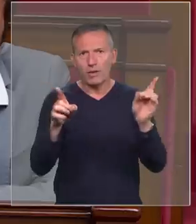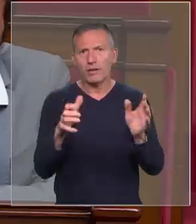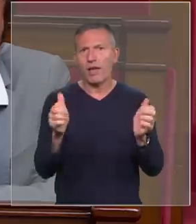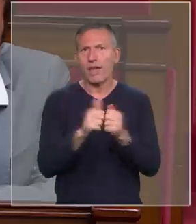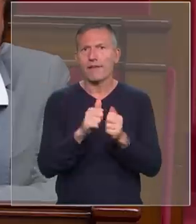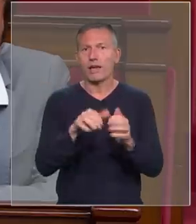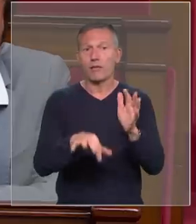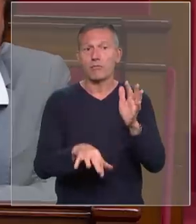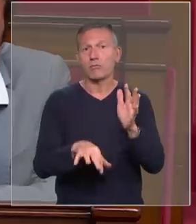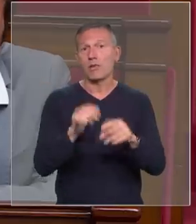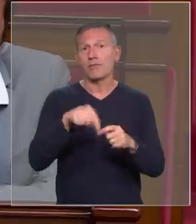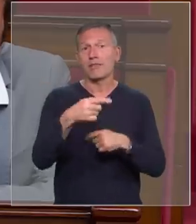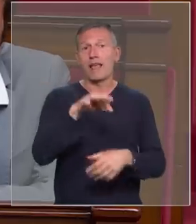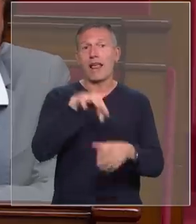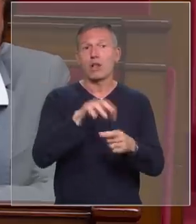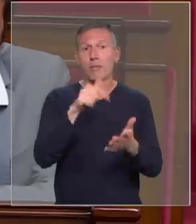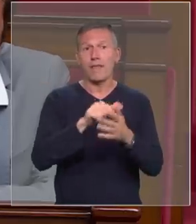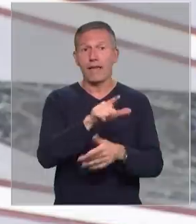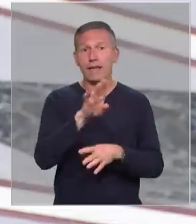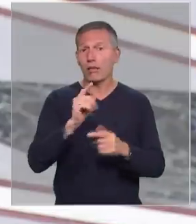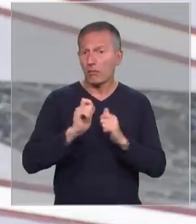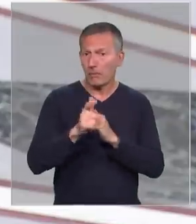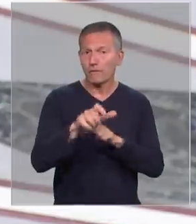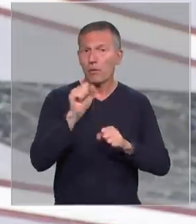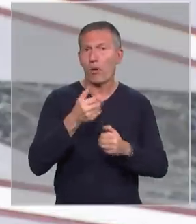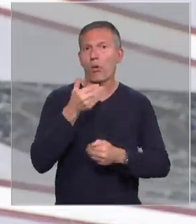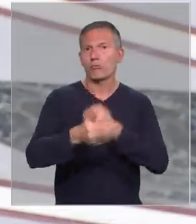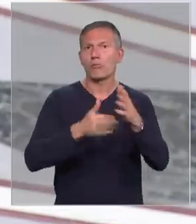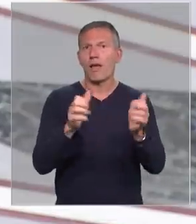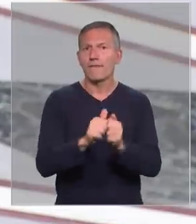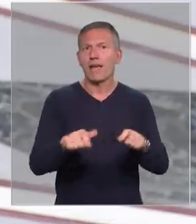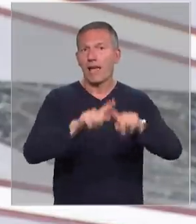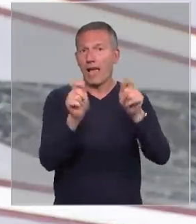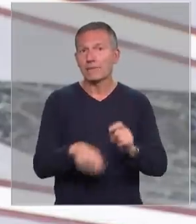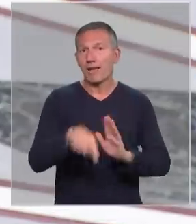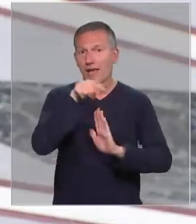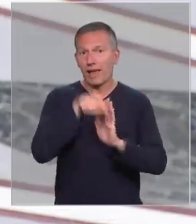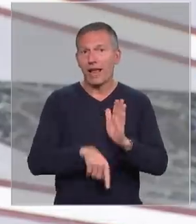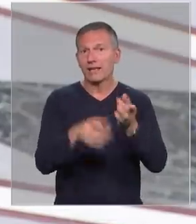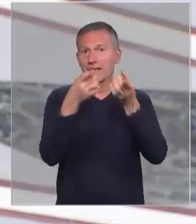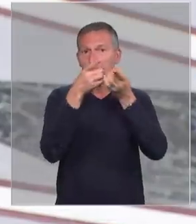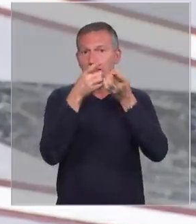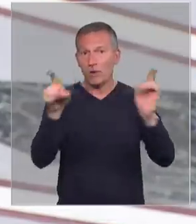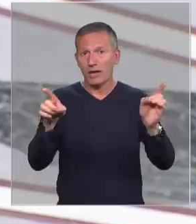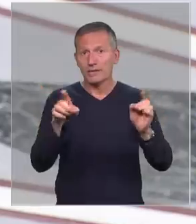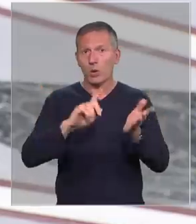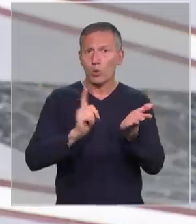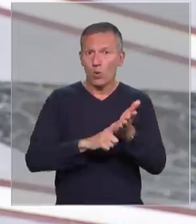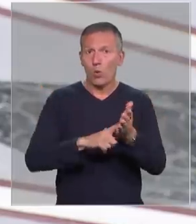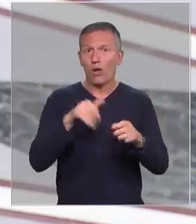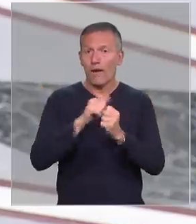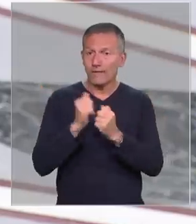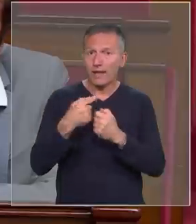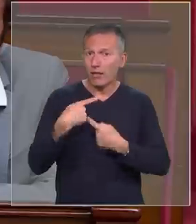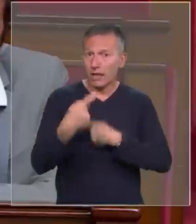ce que les élections de 2024 puissent se dérouler dans le respect des règles, de la démocratie et du droit, et dans la